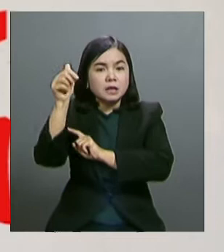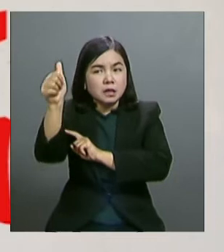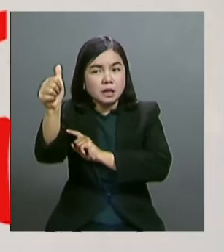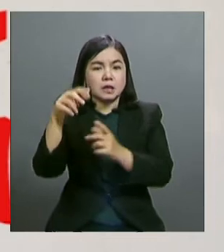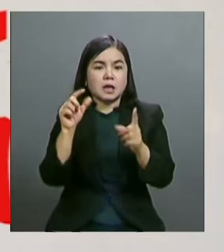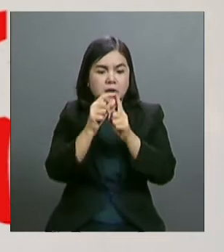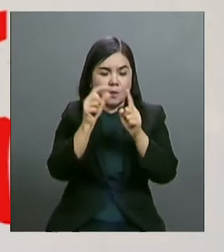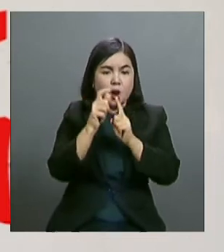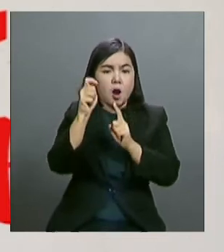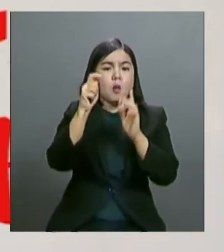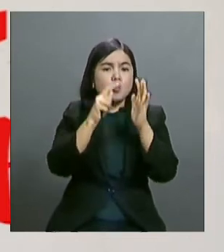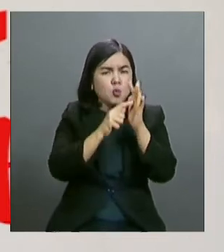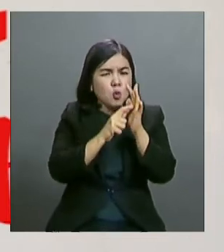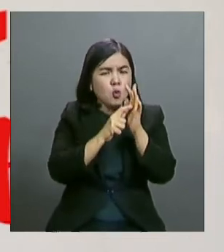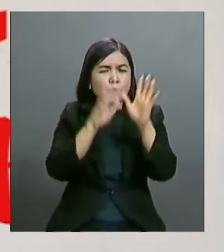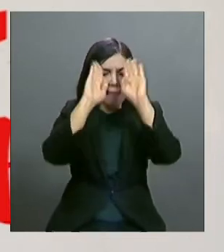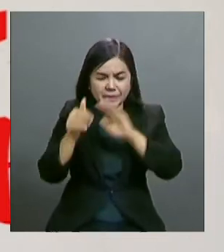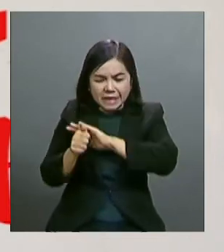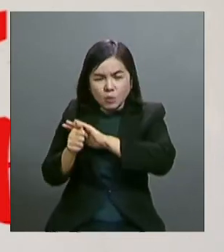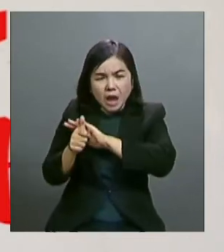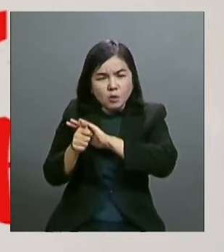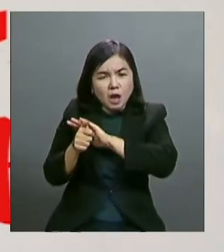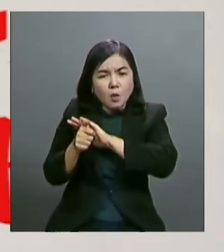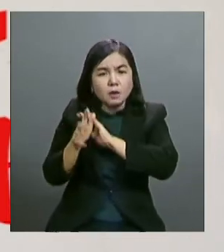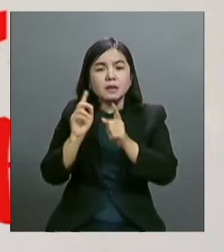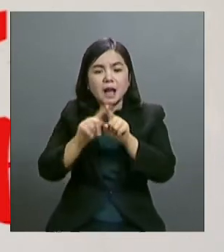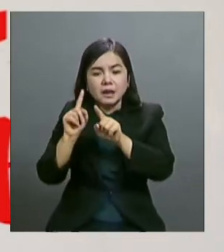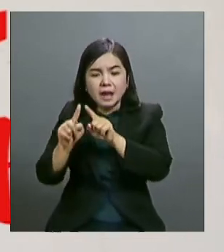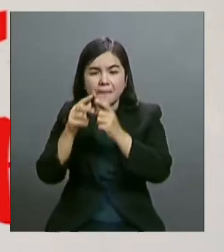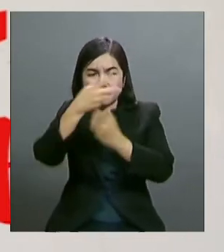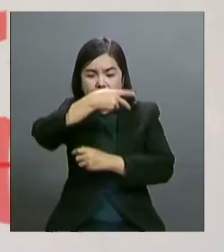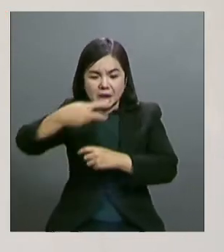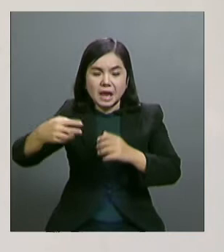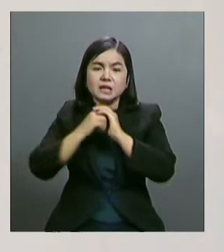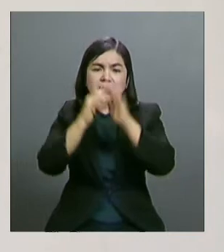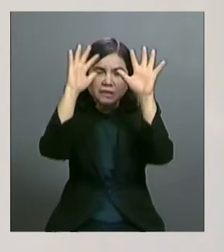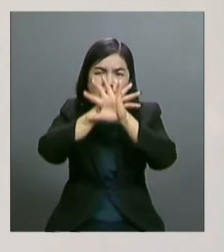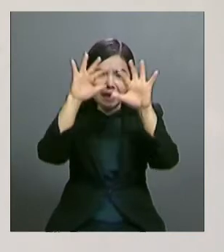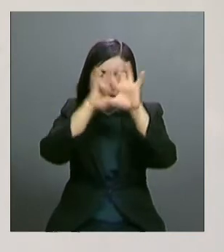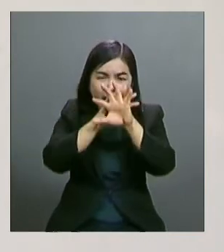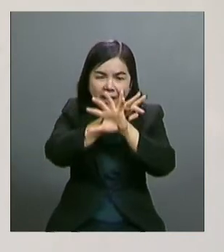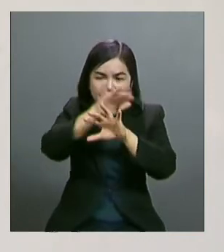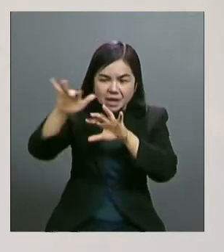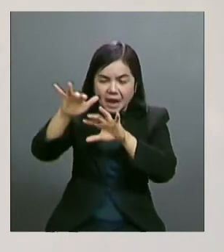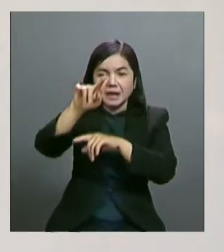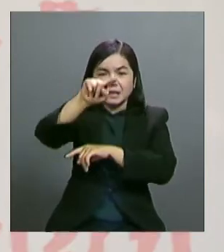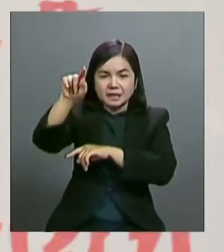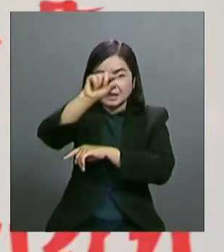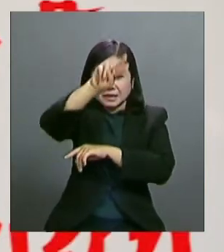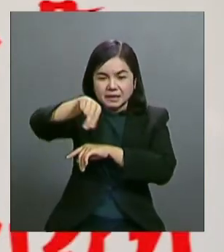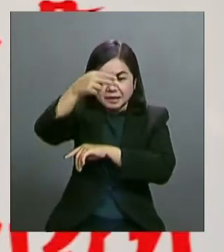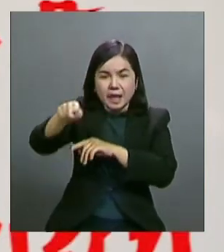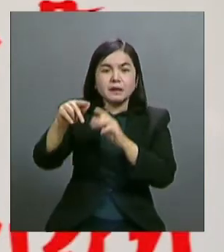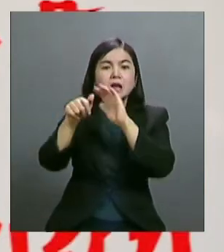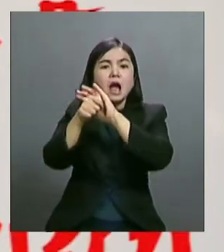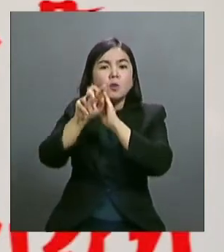ลายคนมักเข้าใจผิดว่าคือเต่าเพราะขนมมีอักษรภาษาจีนคล้ายเต่าแต่จริงๆแล้วแปลว่าอายุ